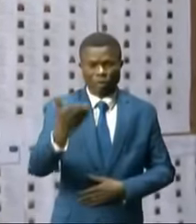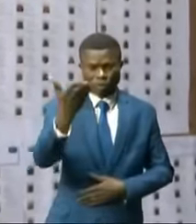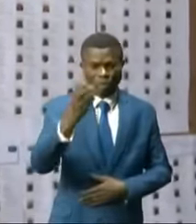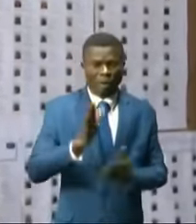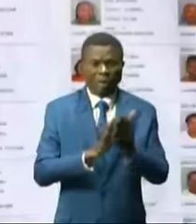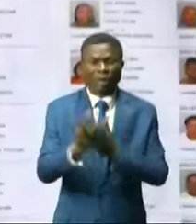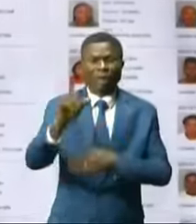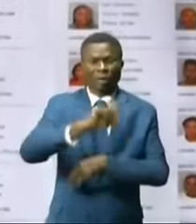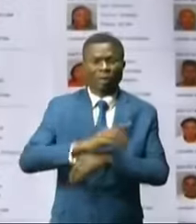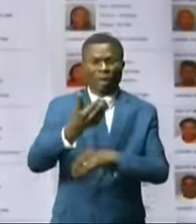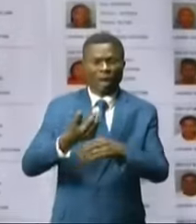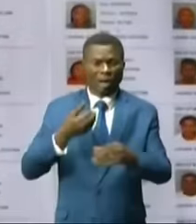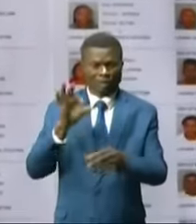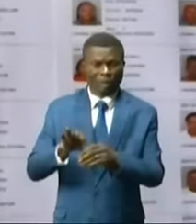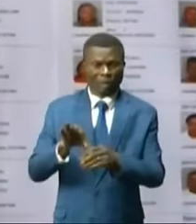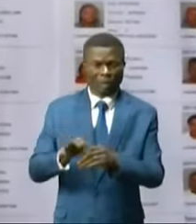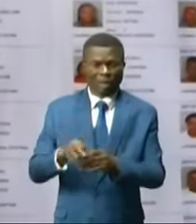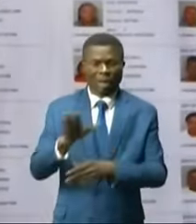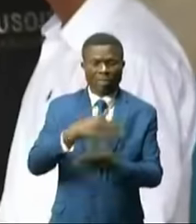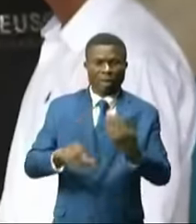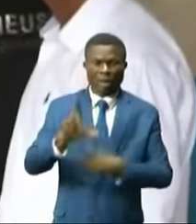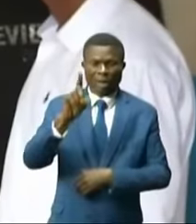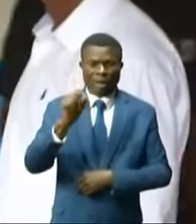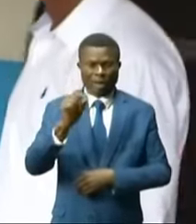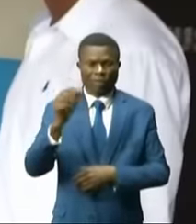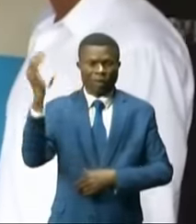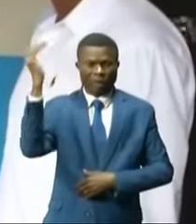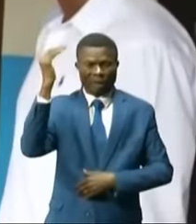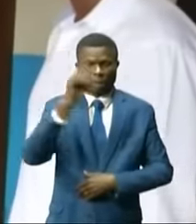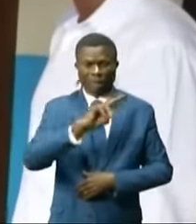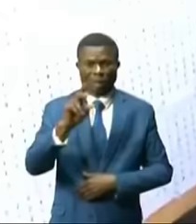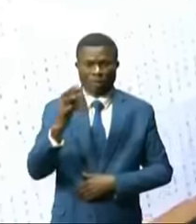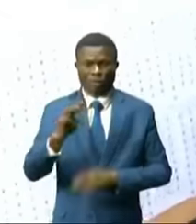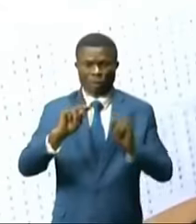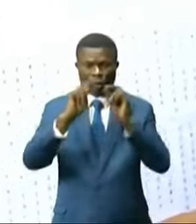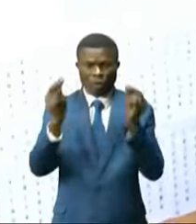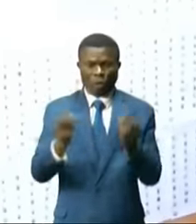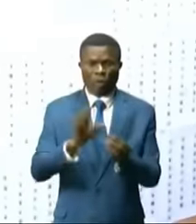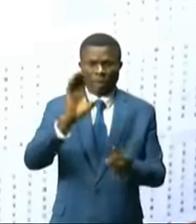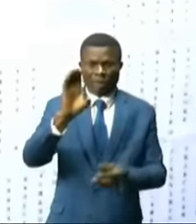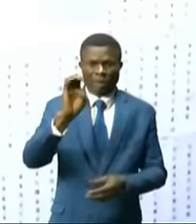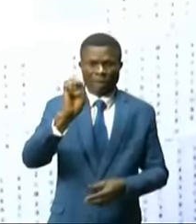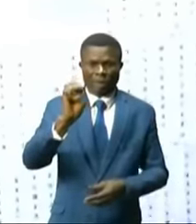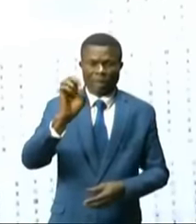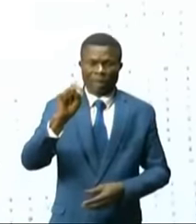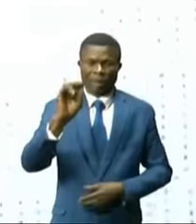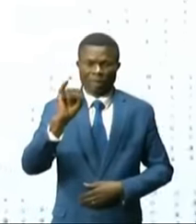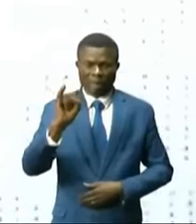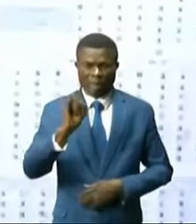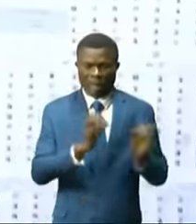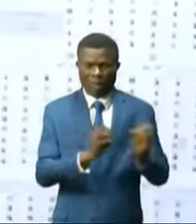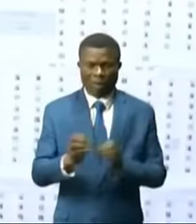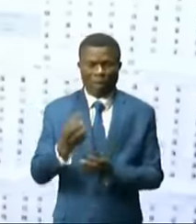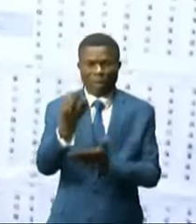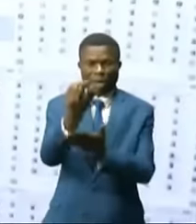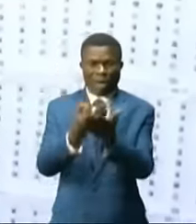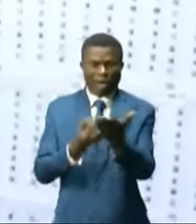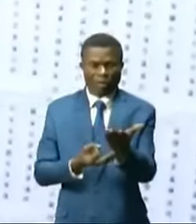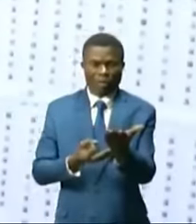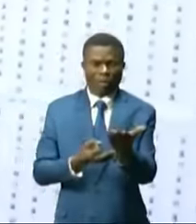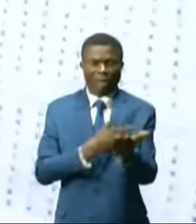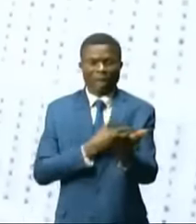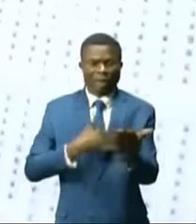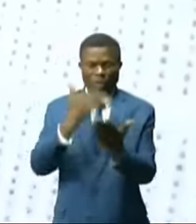15 jours avant les scrutins combinés du 20 décembre 2023, la Commission électorale nationale indépendante a procédé à l'affichage des